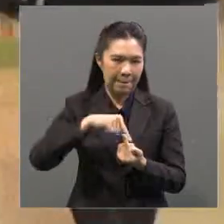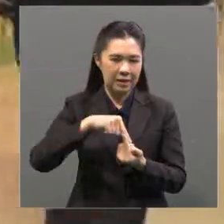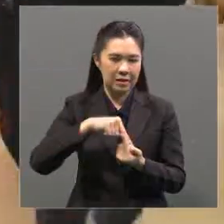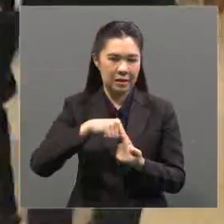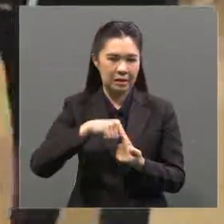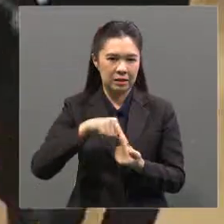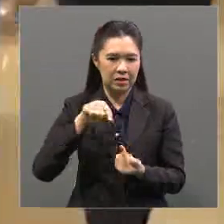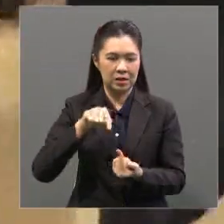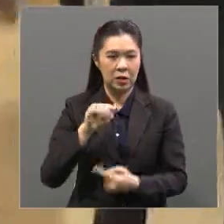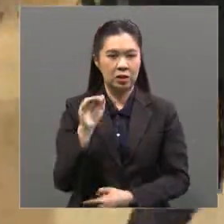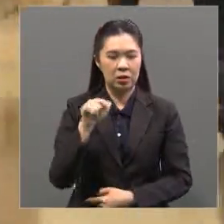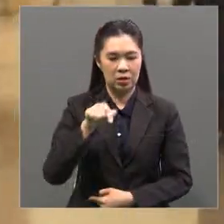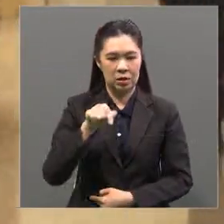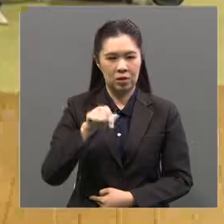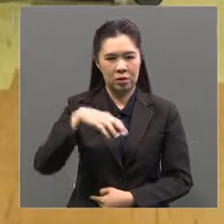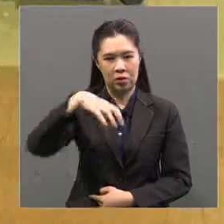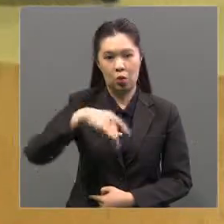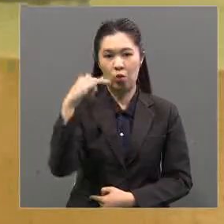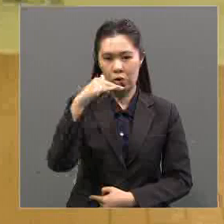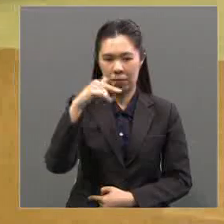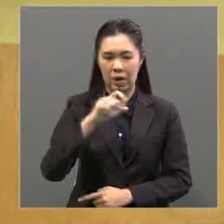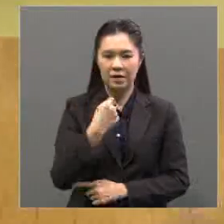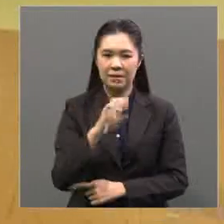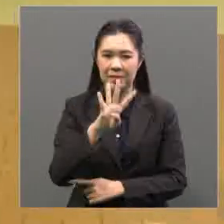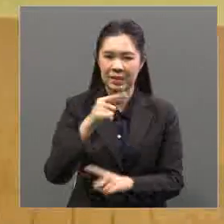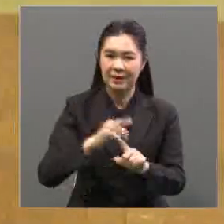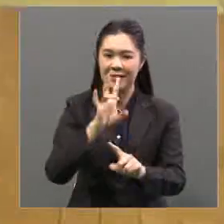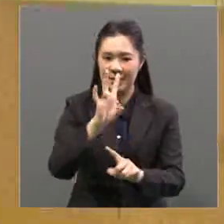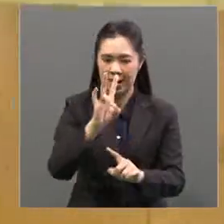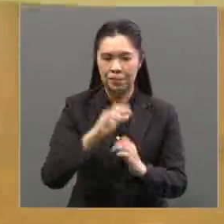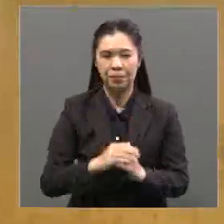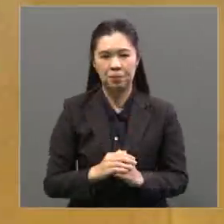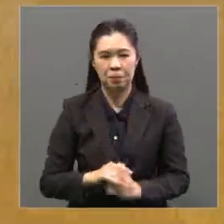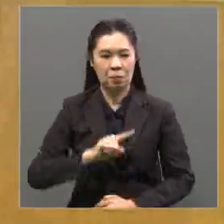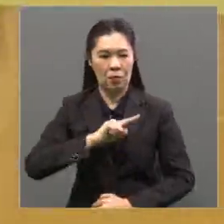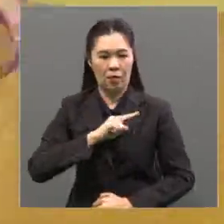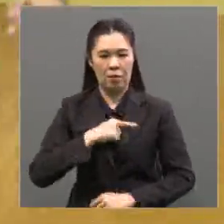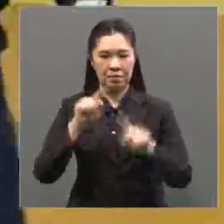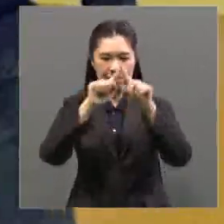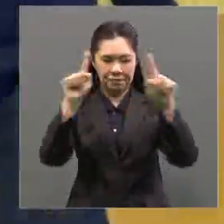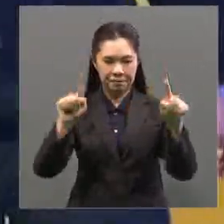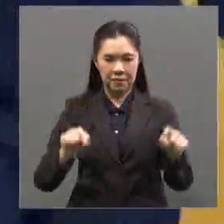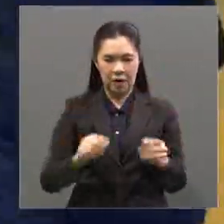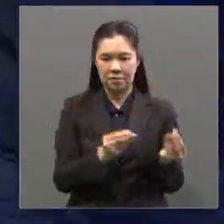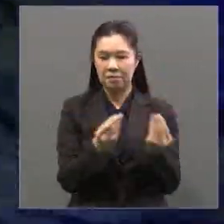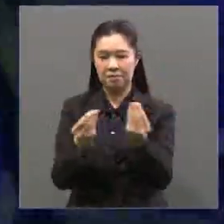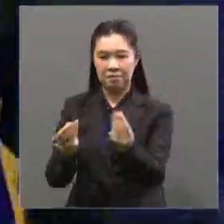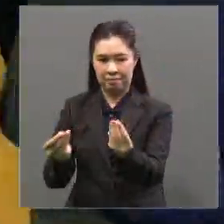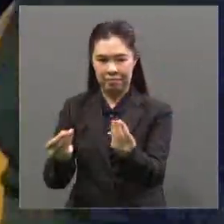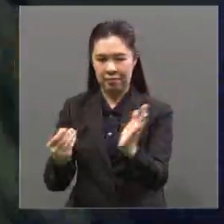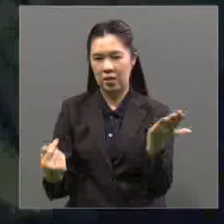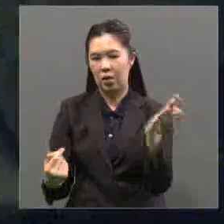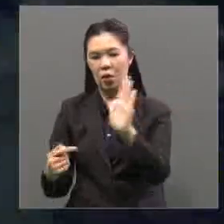ณเที่ยงคืนกว่าๆค่ะของวันที่14กรกฎาคมทางเจ้าหน้าที่ก็แสดงหมายศาลจังหวัดธัญบุรีเข้าจับกลุ่มในข้อห